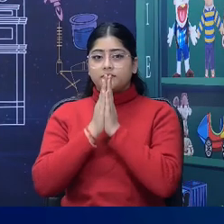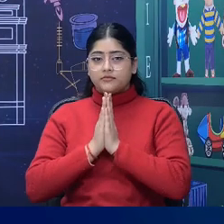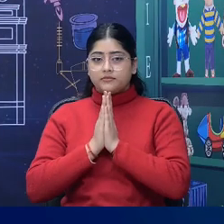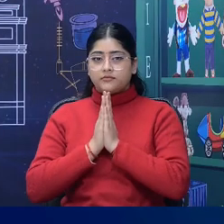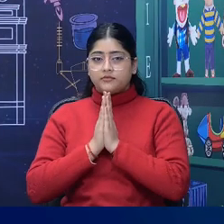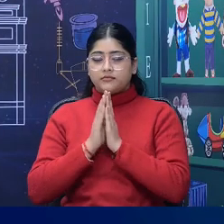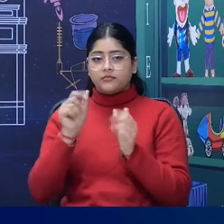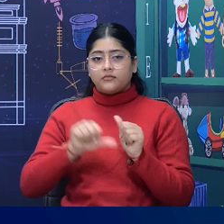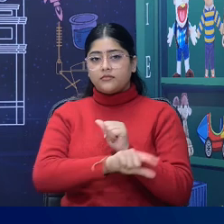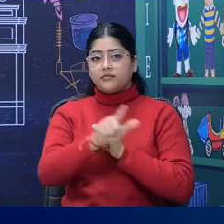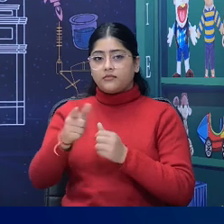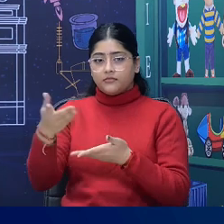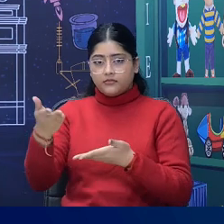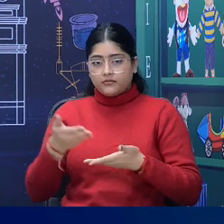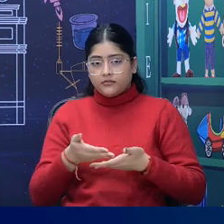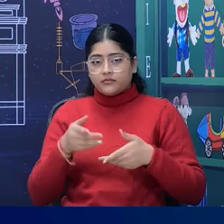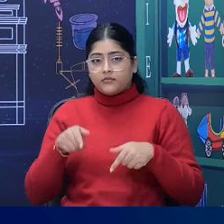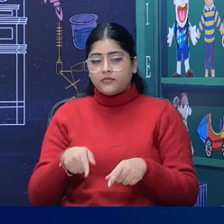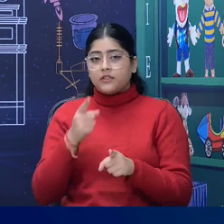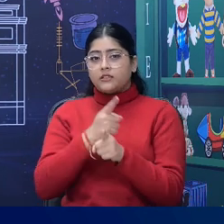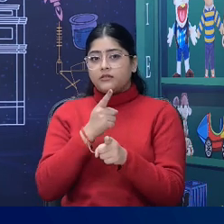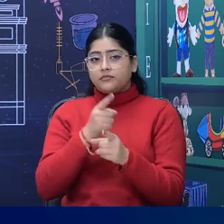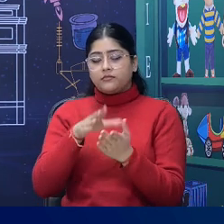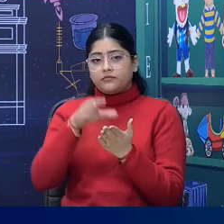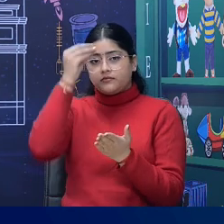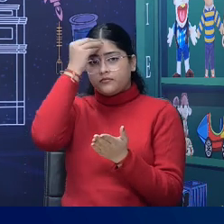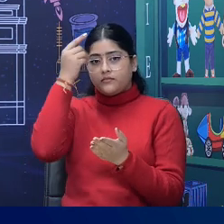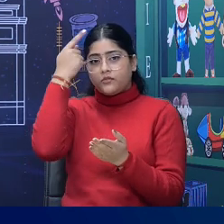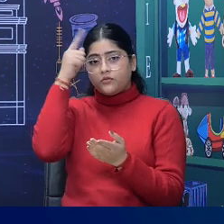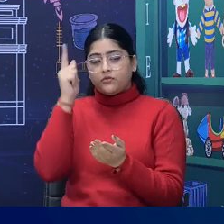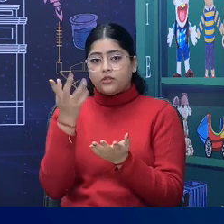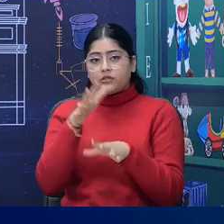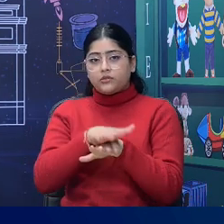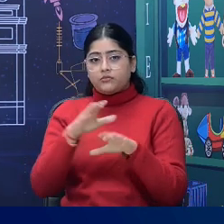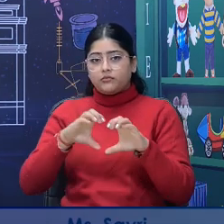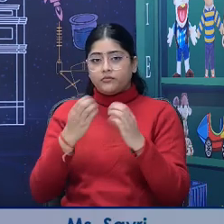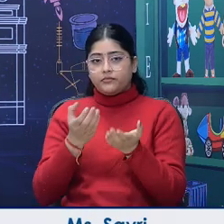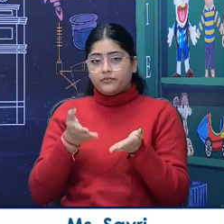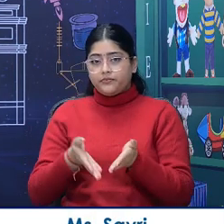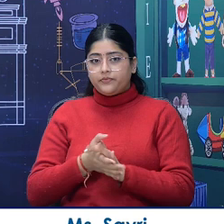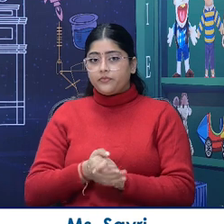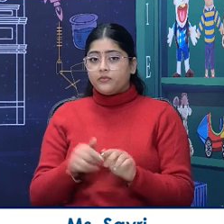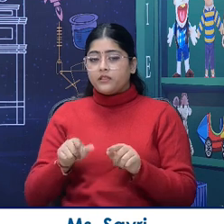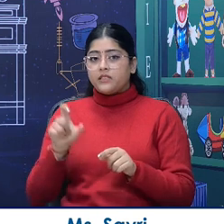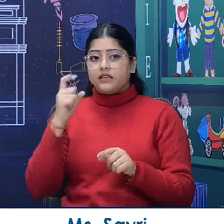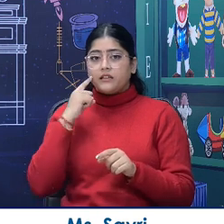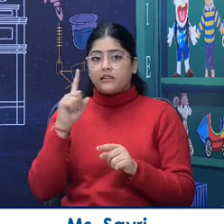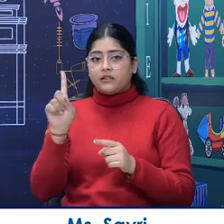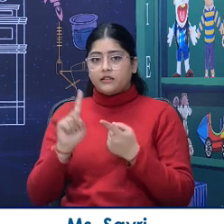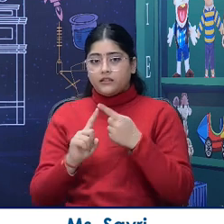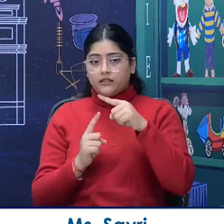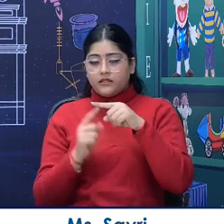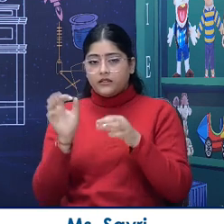नमस्कार आप सभी का बहुत-बहुत स्वागत है टीचिंग लर्निंग इंटरवेंशन फॉर इंक्लूसिव क्लासरूम में सीआईटी एनसीआरटी के इस लाइव